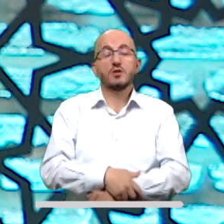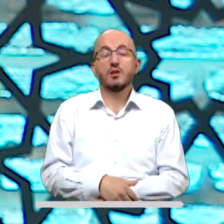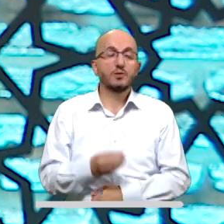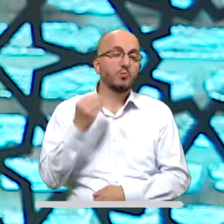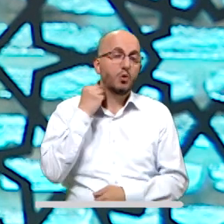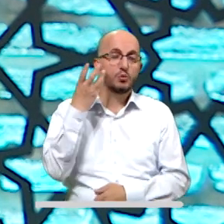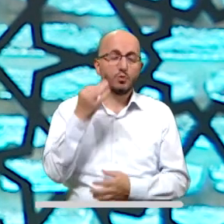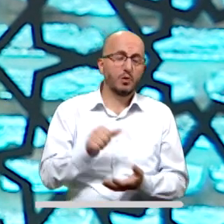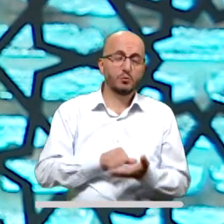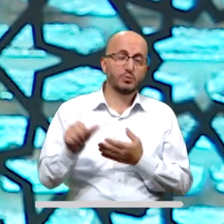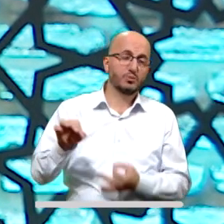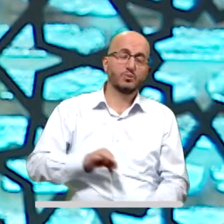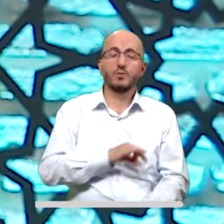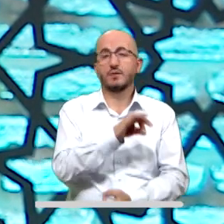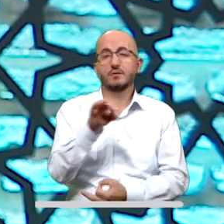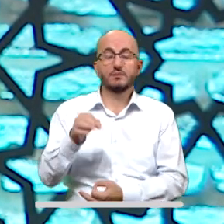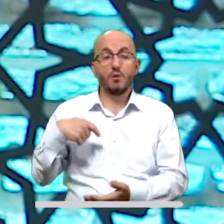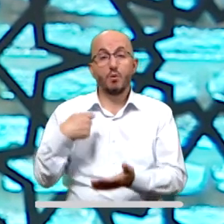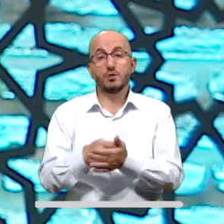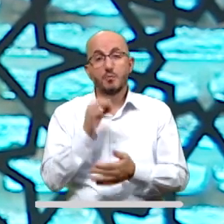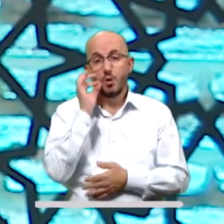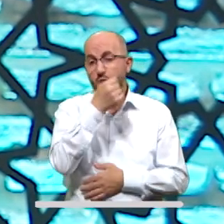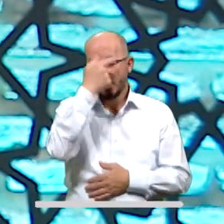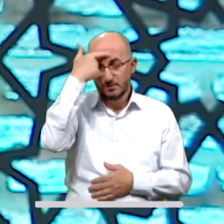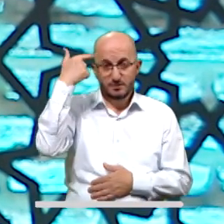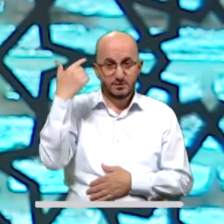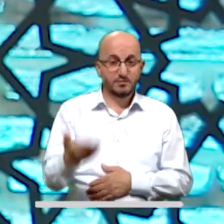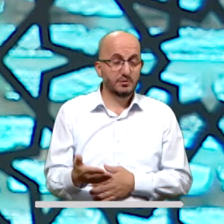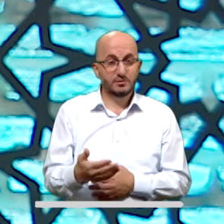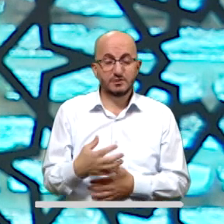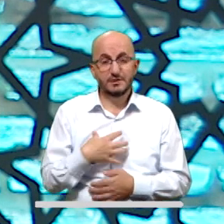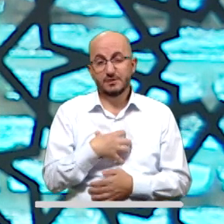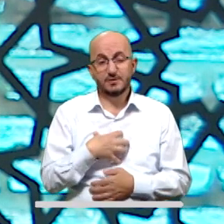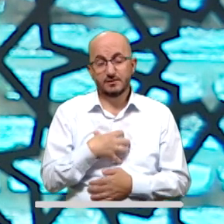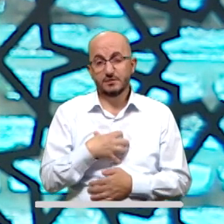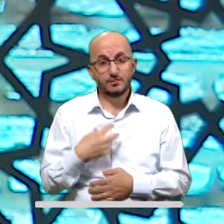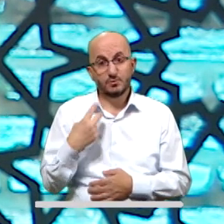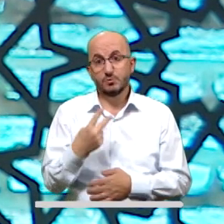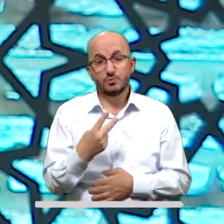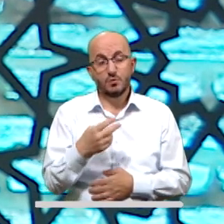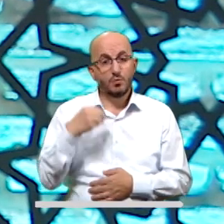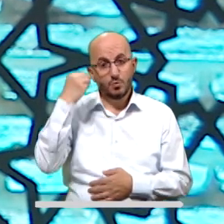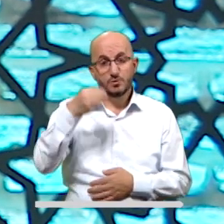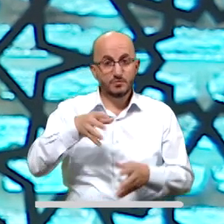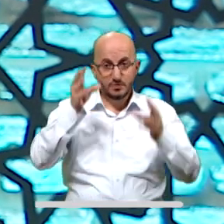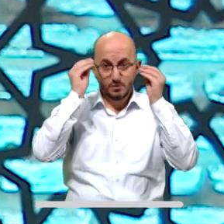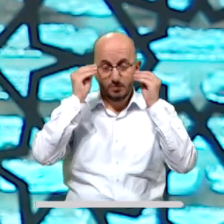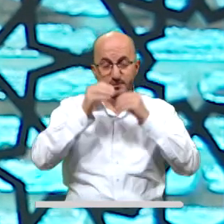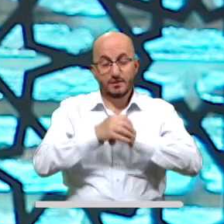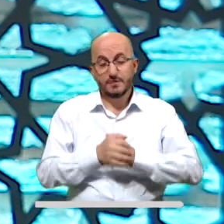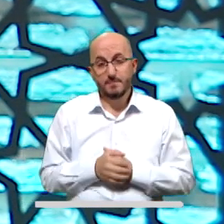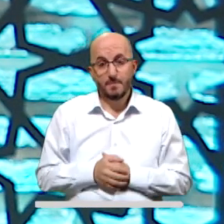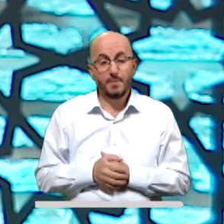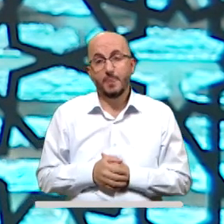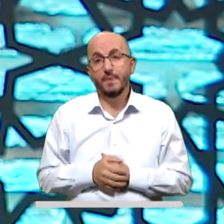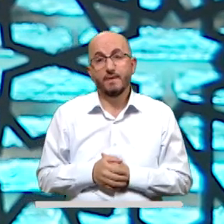Borçlu olan bütün kullarına Cenab-ı Allah ödeme kolaylığı nasip etsin. İşin dini boyutunu da muhterem hocamdan öğrenelim. Evet hocam, bu